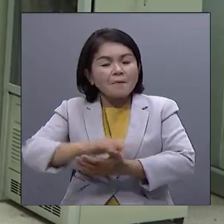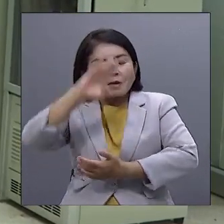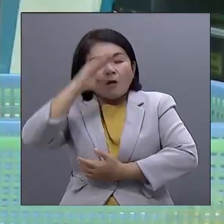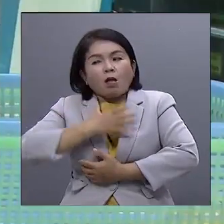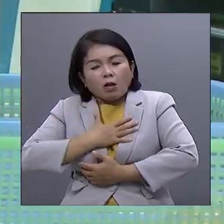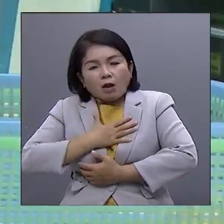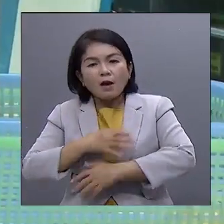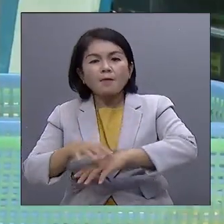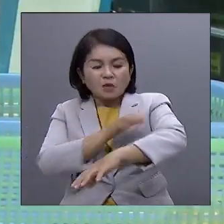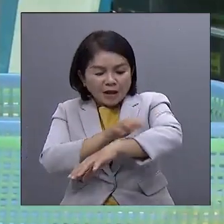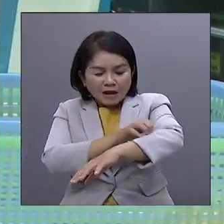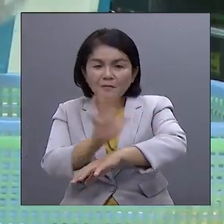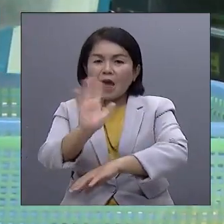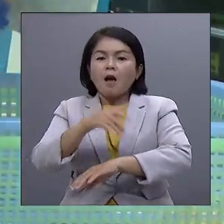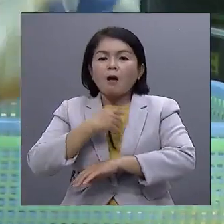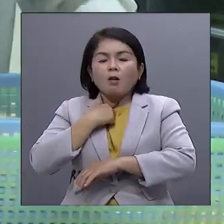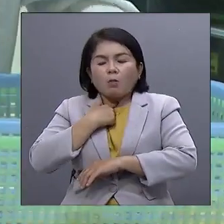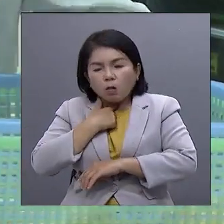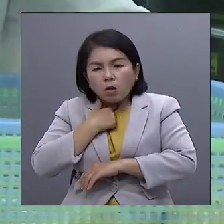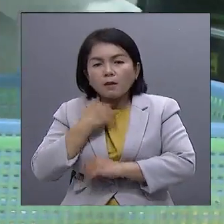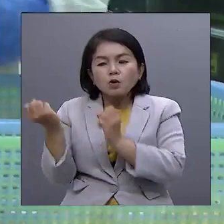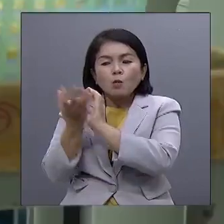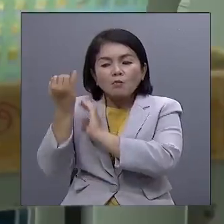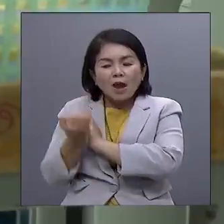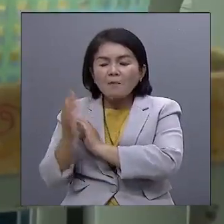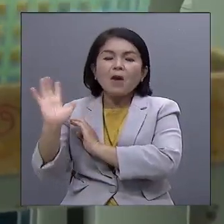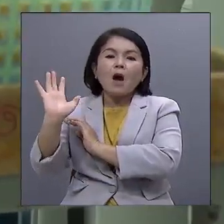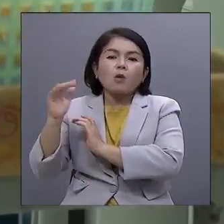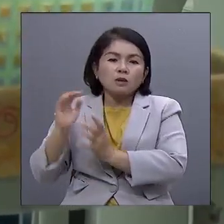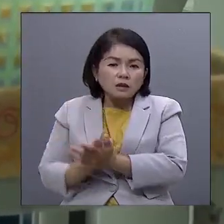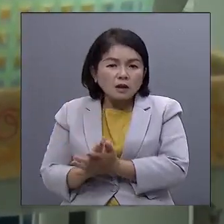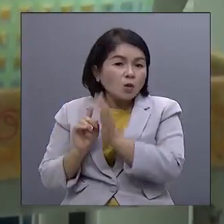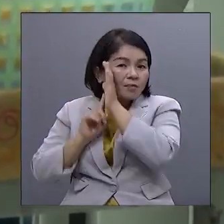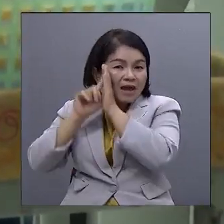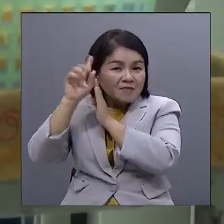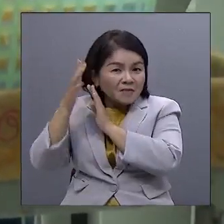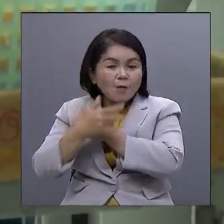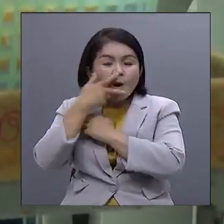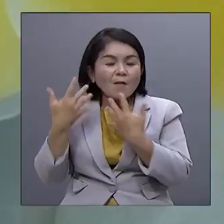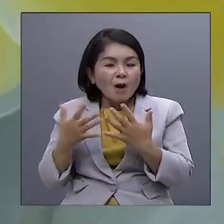หืดผิวหนังเรื้อรังวัณโรคหรือว่าภูมิแพ้อื่นๆไม่เป็นโรคความดันโลหิตสูงเบาหว